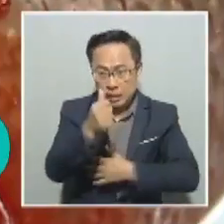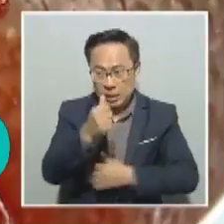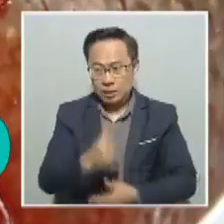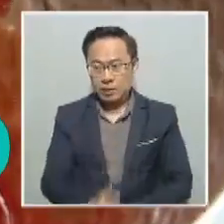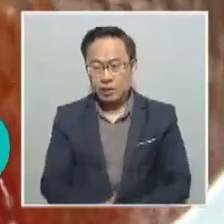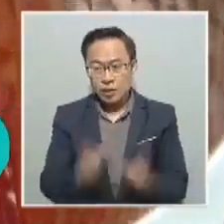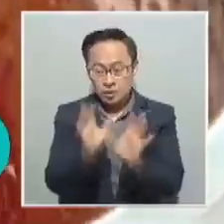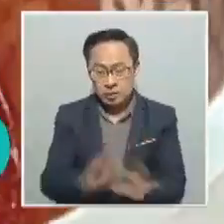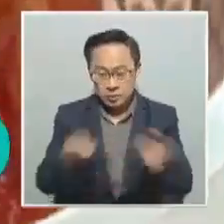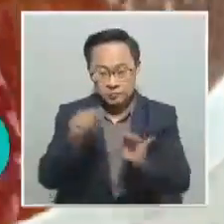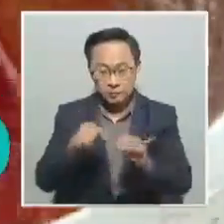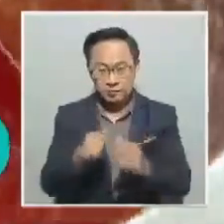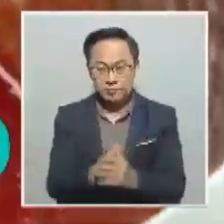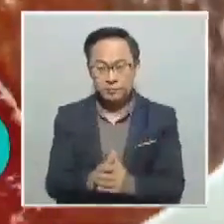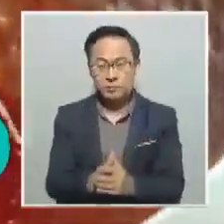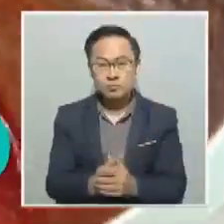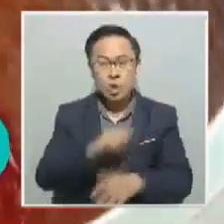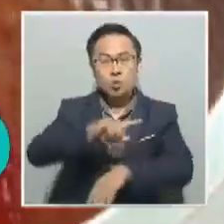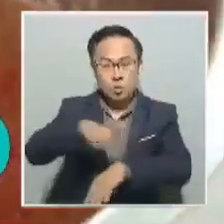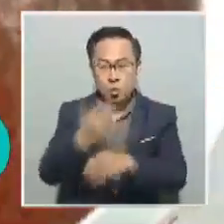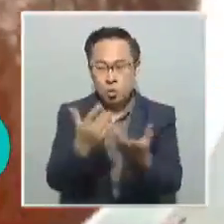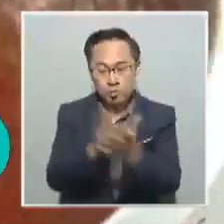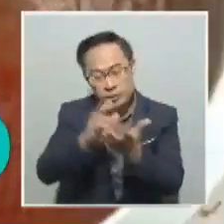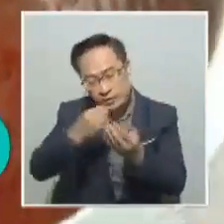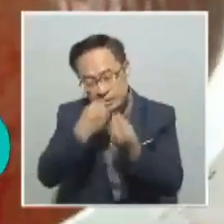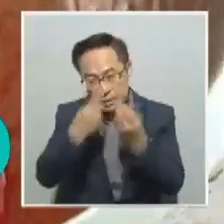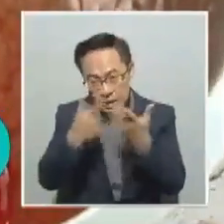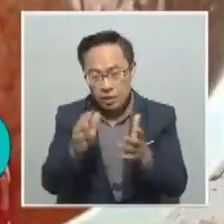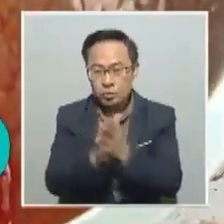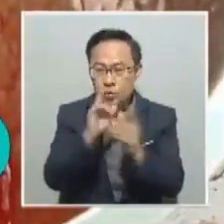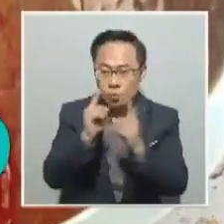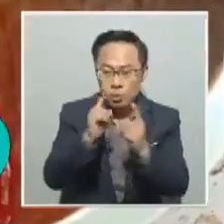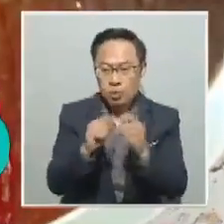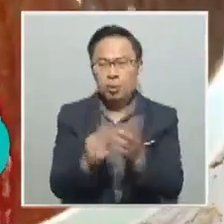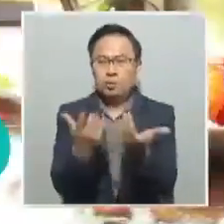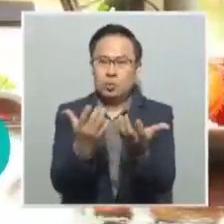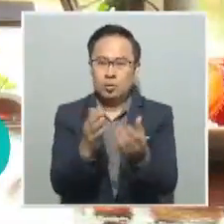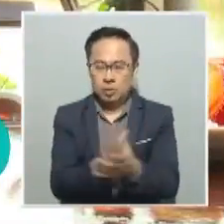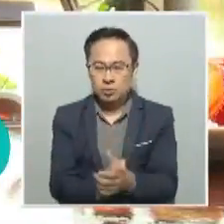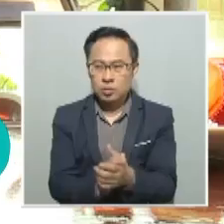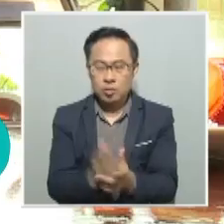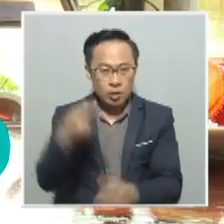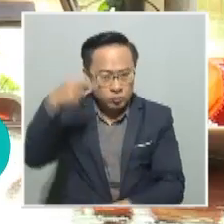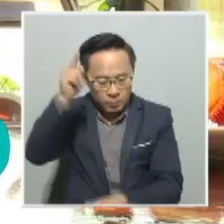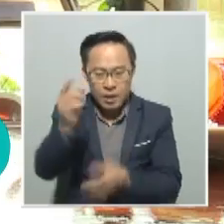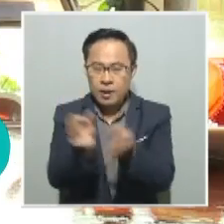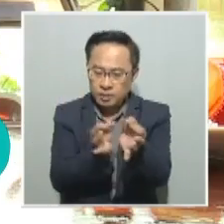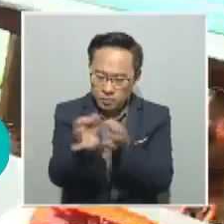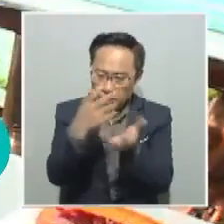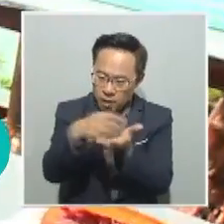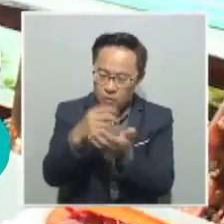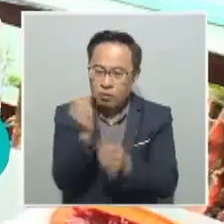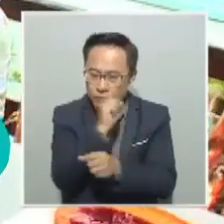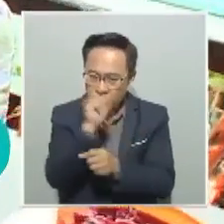คือเริ่มนะผมไปเสร็จปุ๊บกว่าจะได้กินนะฮะหรือกินเสร็จแล้วกว่าจะได้คุยนะฮะต้องฟังคุณป้าแหล่ร้องเพล